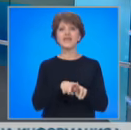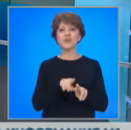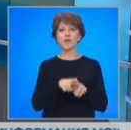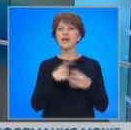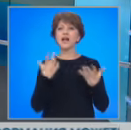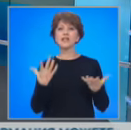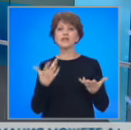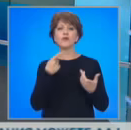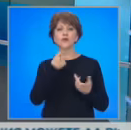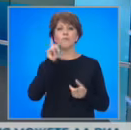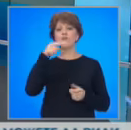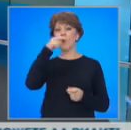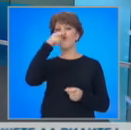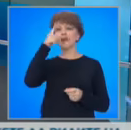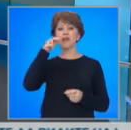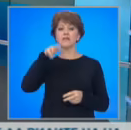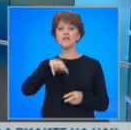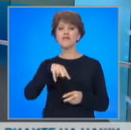казваме, че той е ключов свидетел?